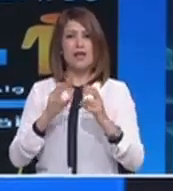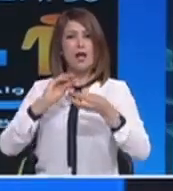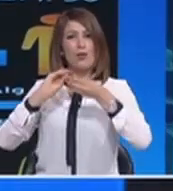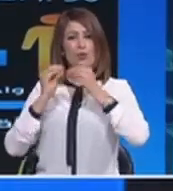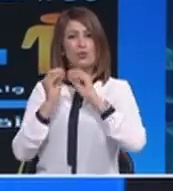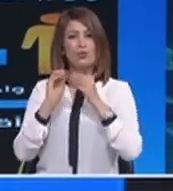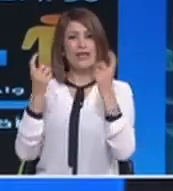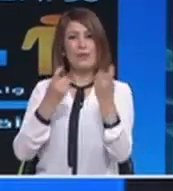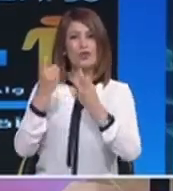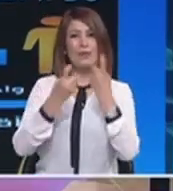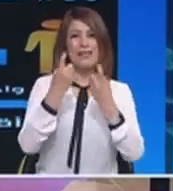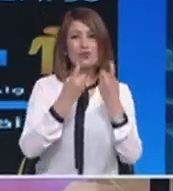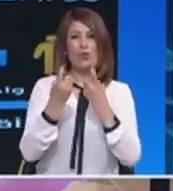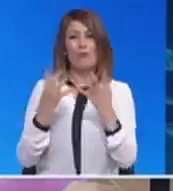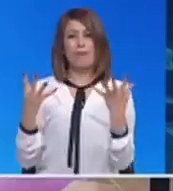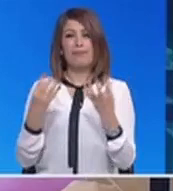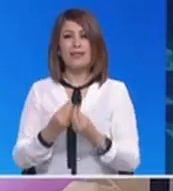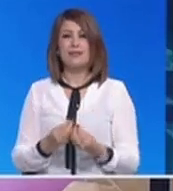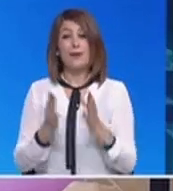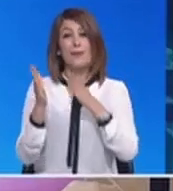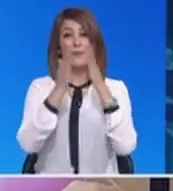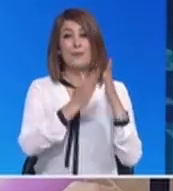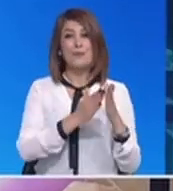اه سؤال اخر